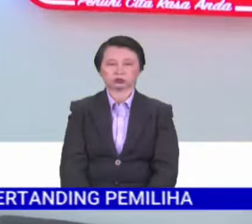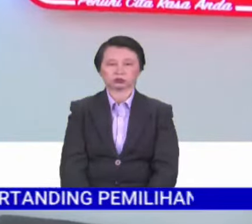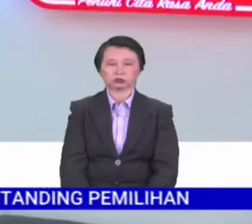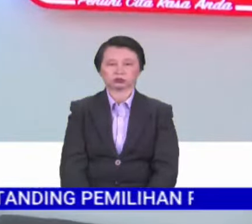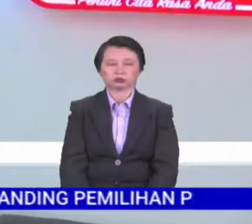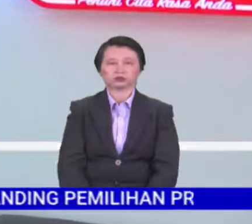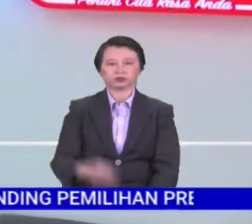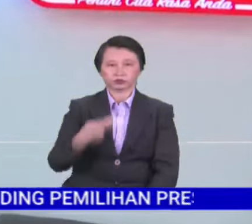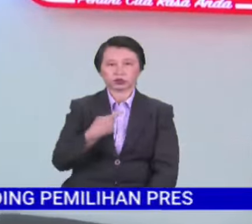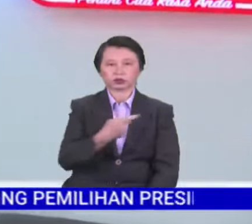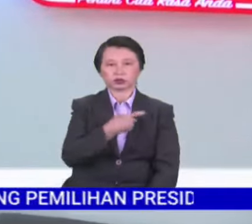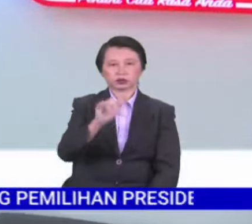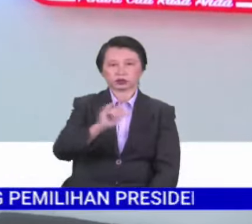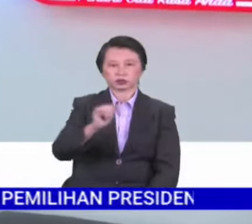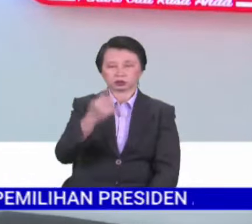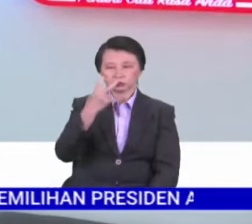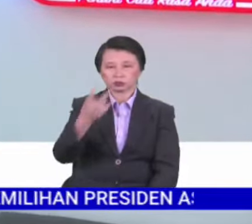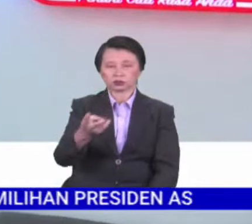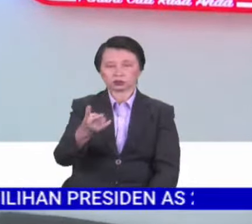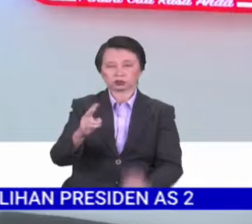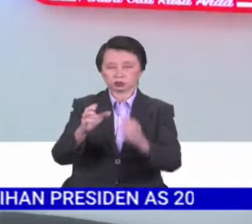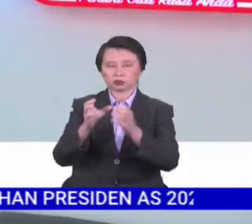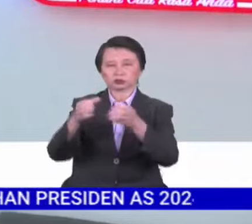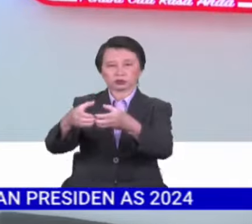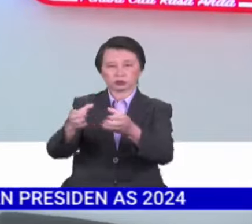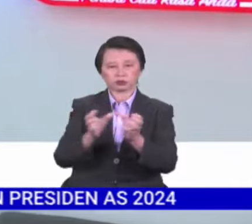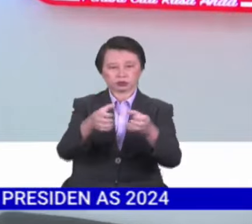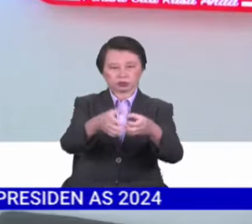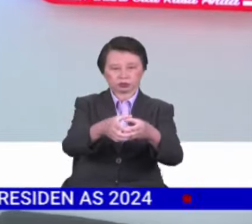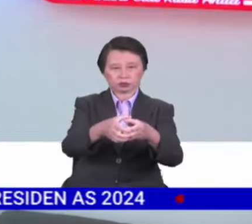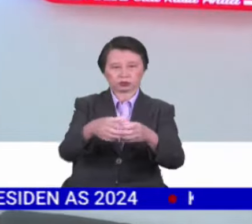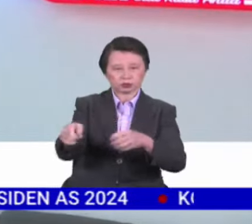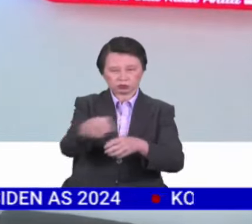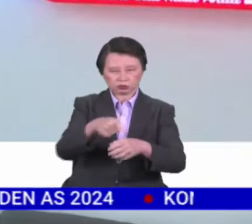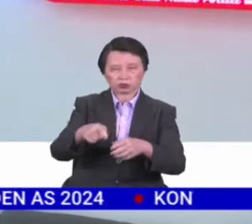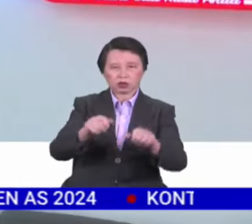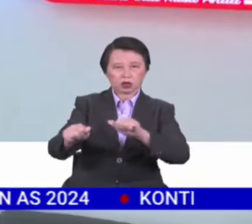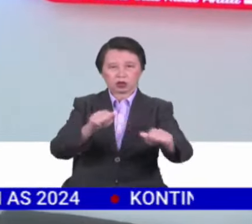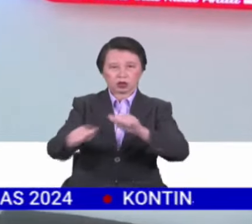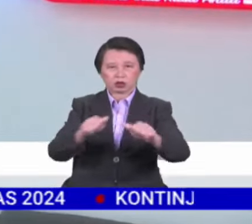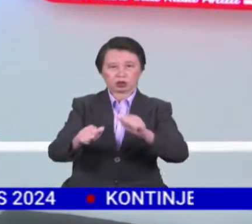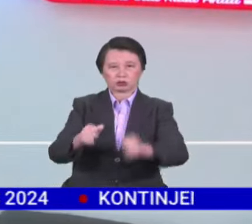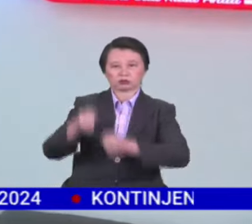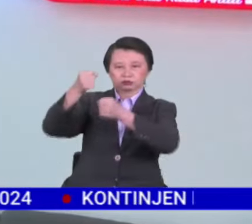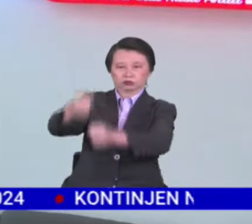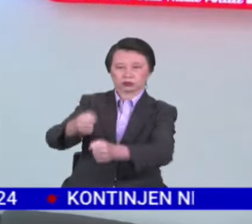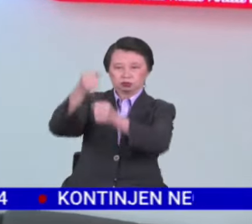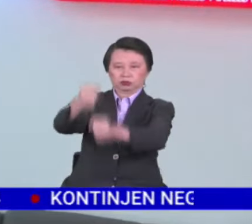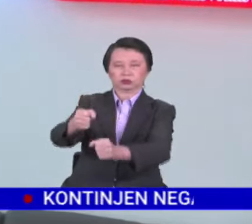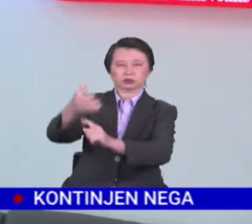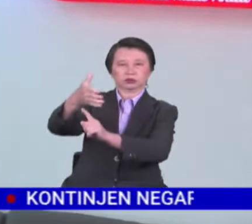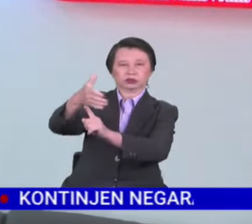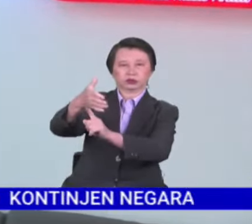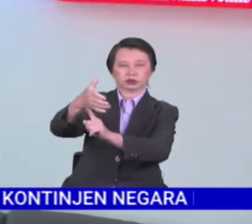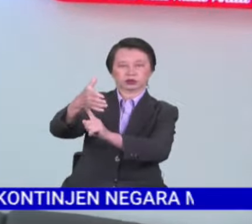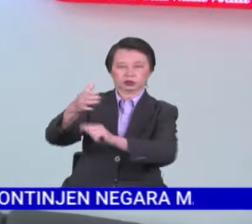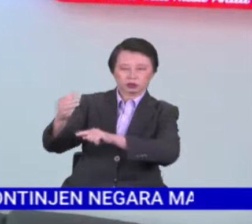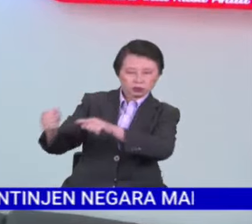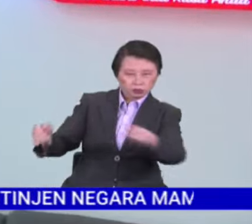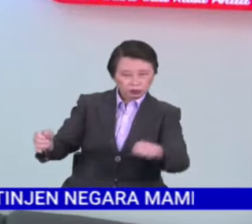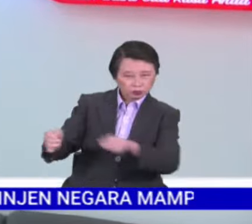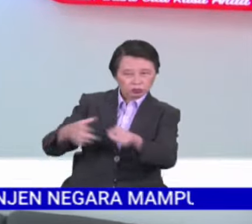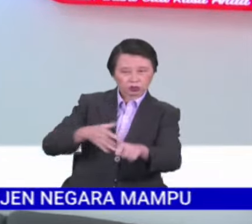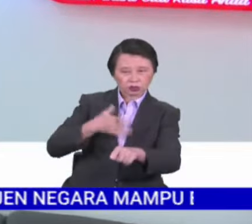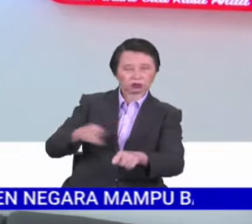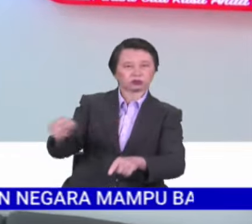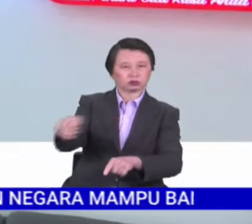Dan kita juga melihat kepada kumpulan-kumpulan yang bergiat aktif dalam pemasangan bendera ni, yang